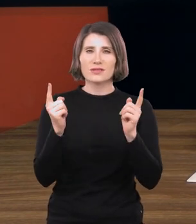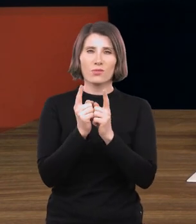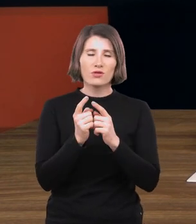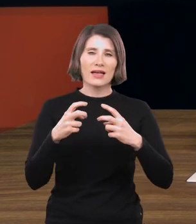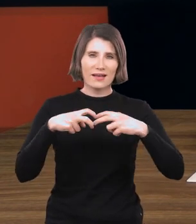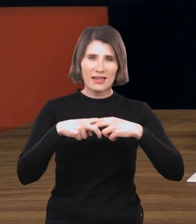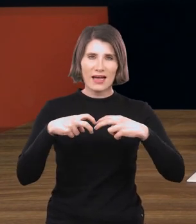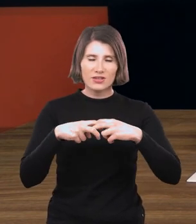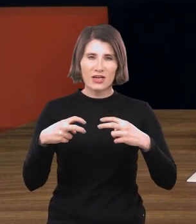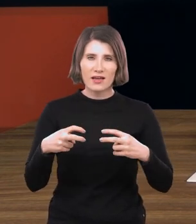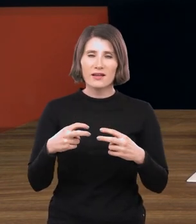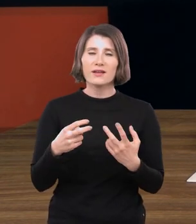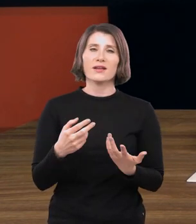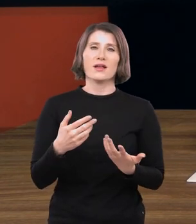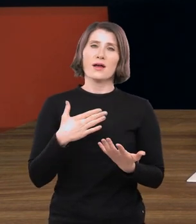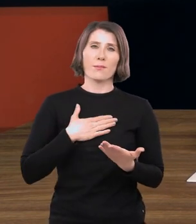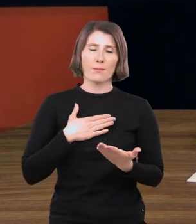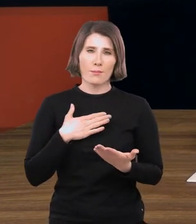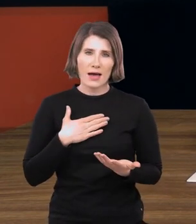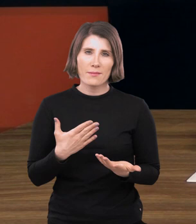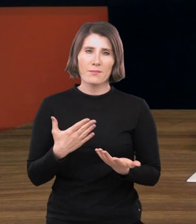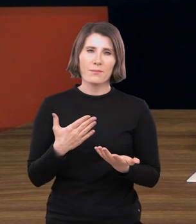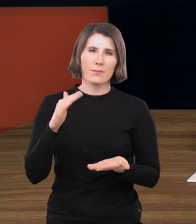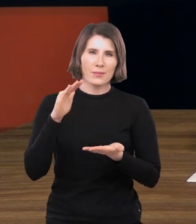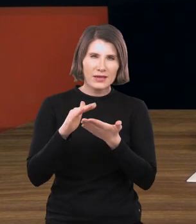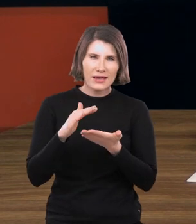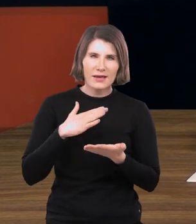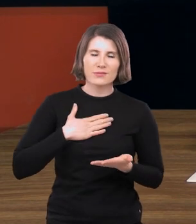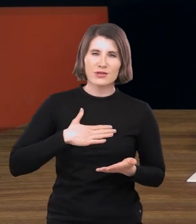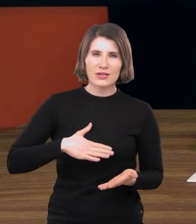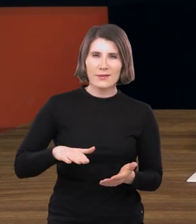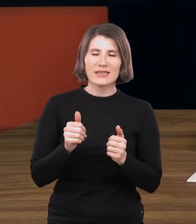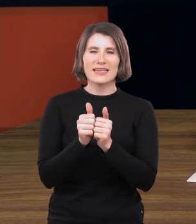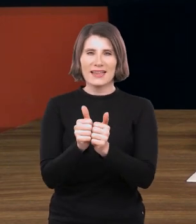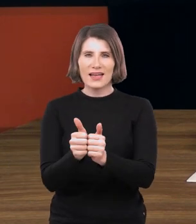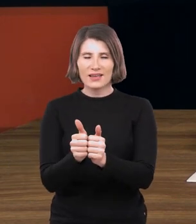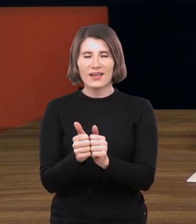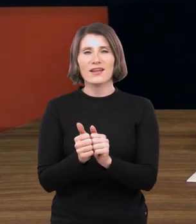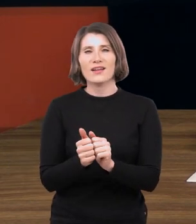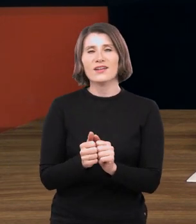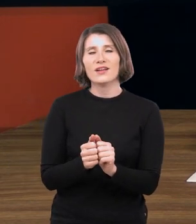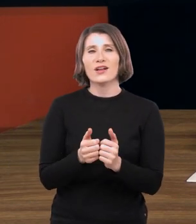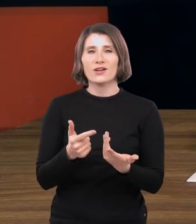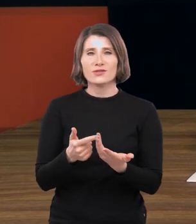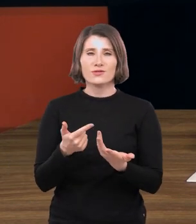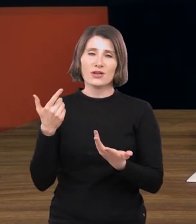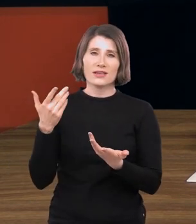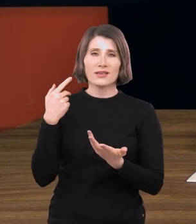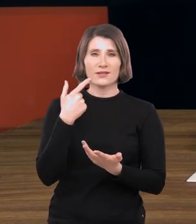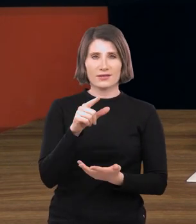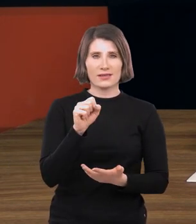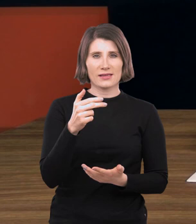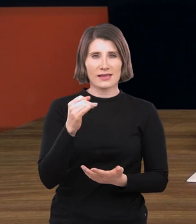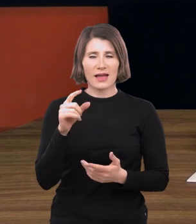w dzisiejszym naszym webinarze przypadło mi trochę mniej przyjemne zadanie, a mianowicie po takim wprowadzeniu